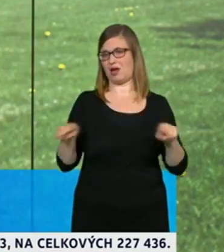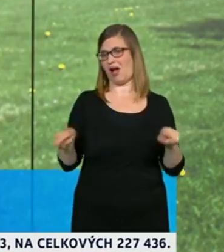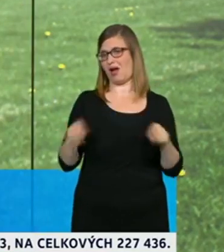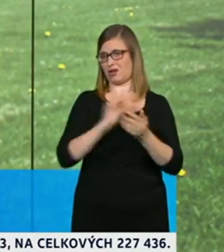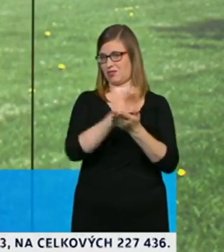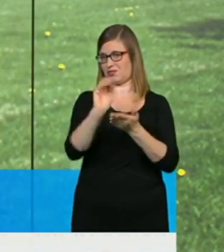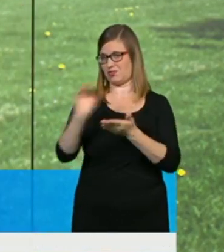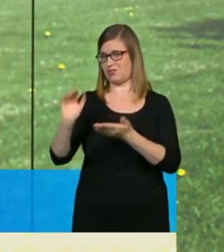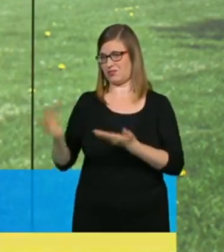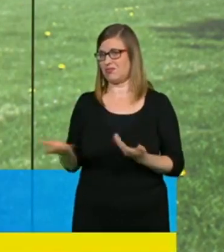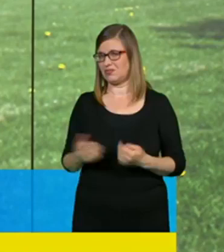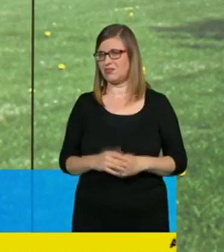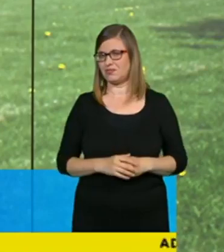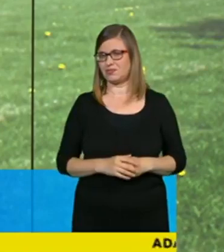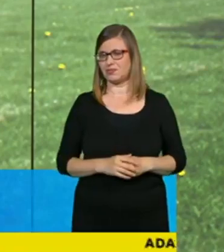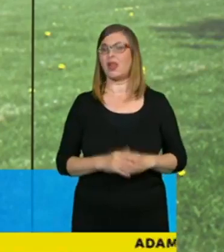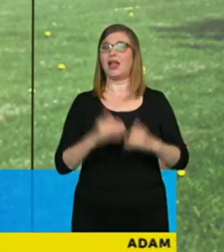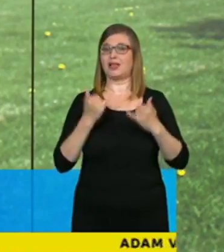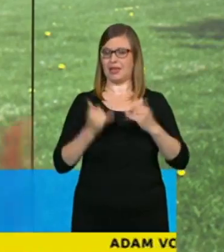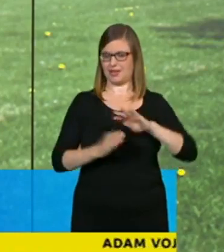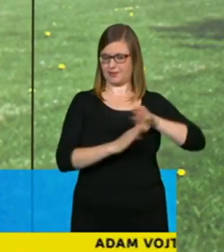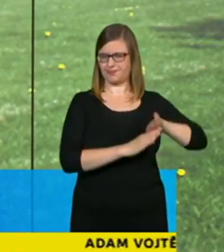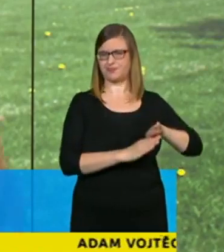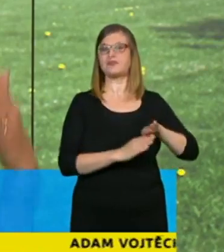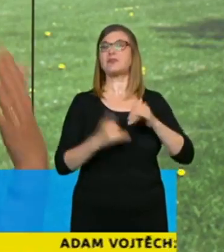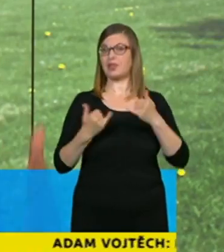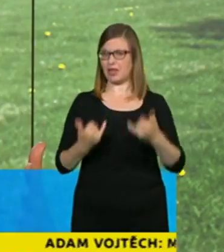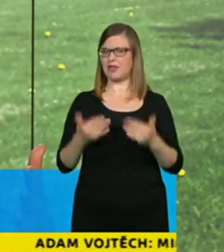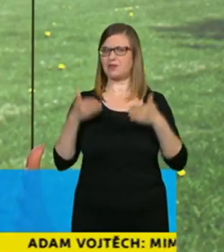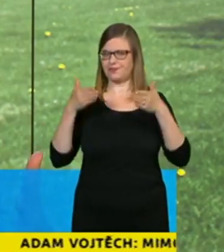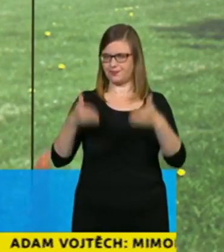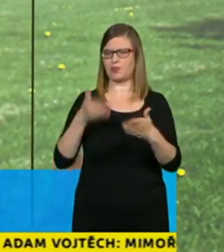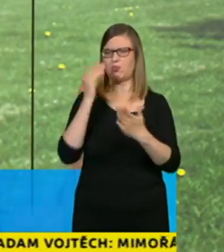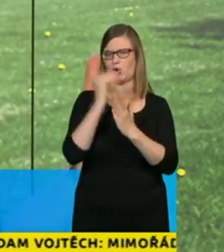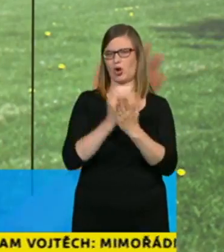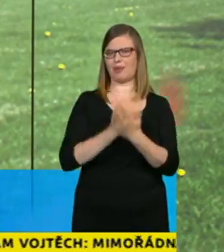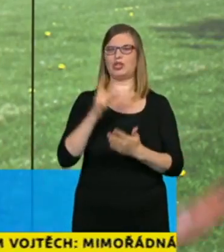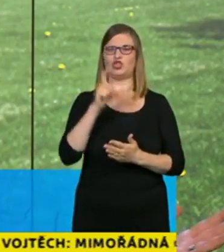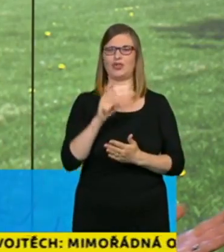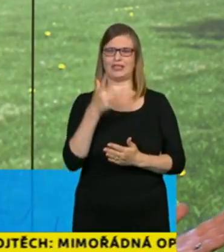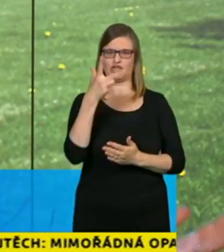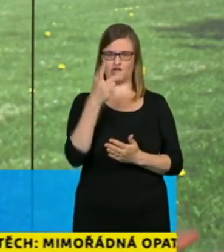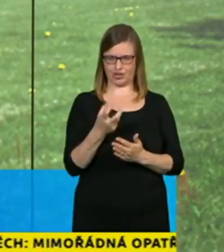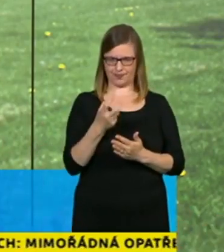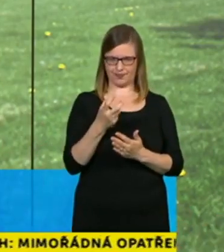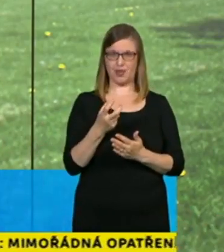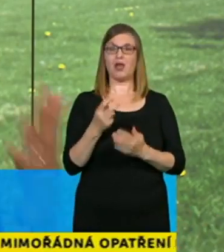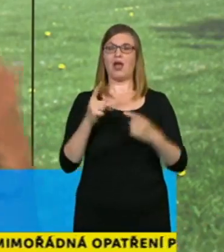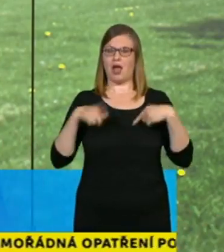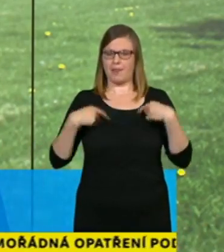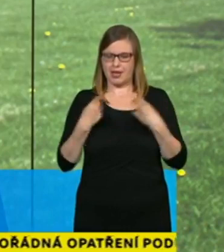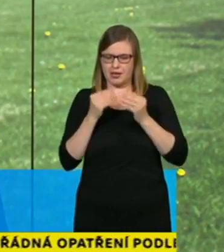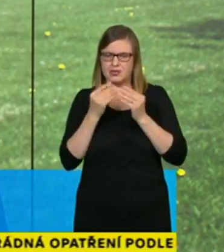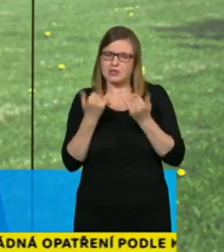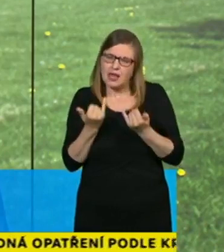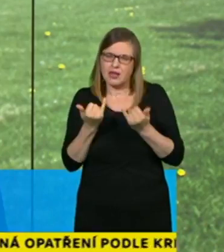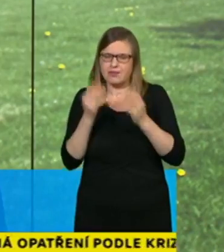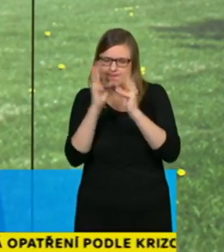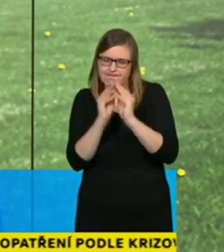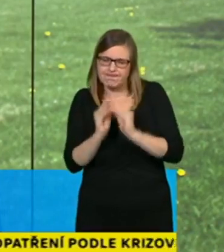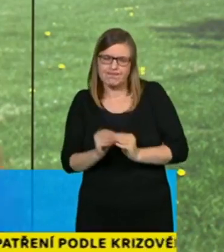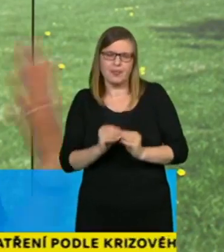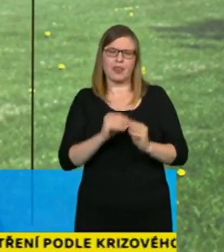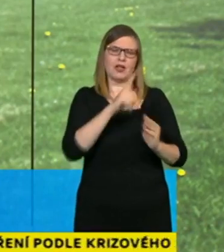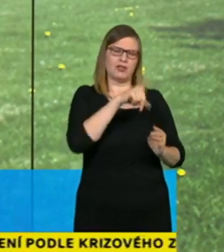samozřejmě soustředíme se teď na COVID-3, vylaďuje se smlouva mezi ČMZRB a bankami a mezi MPO